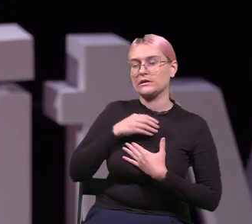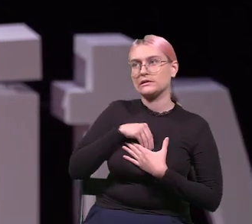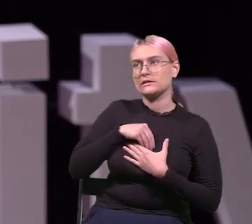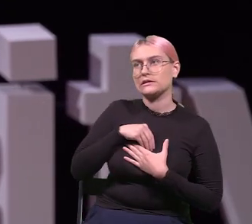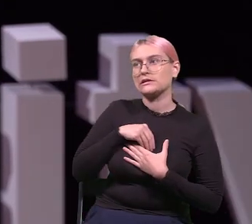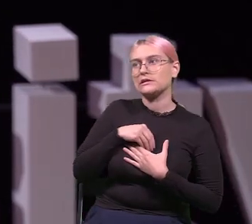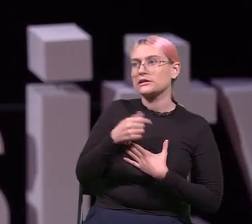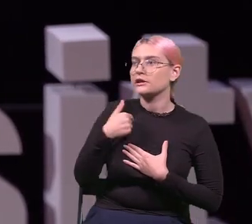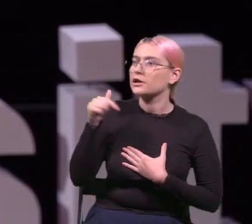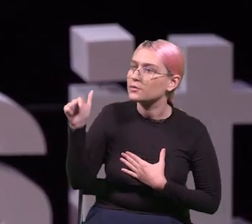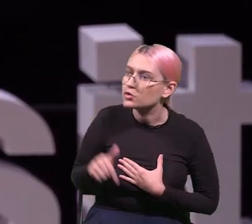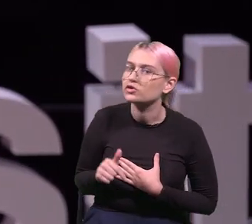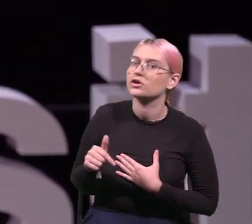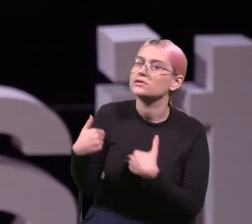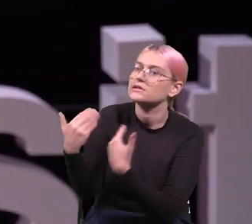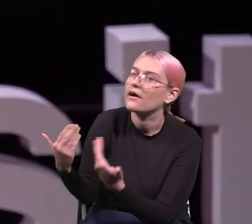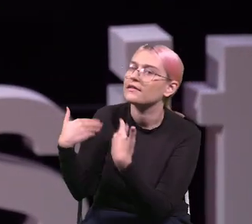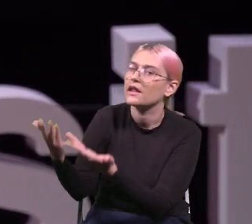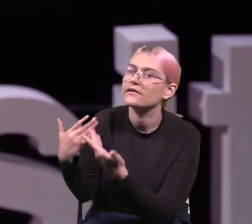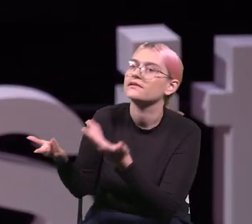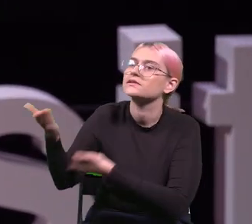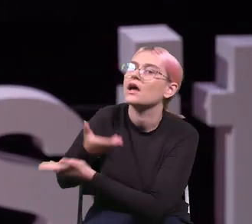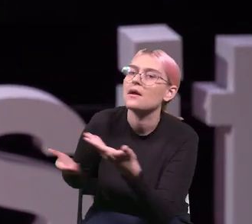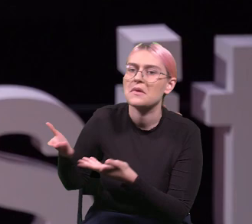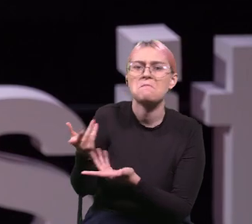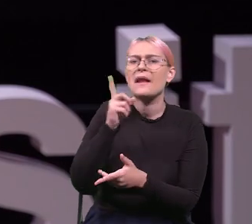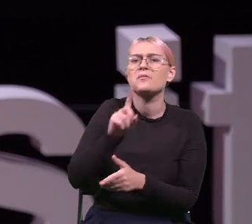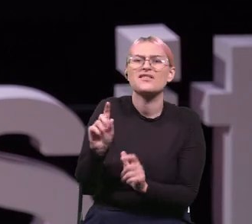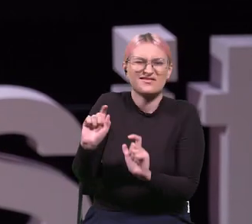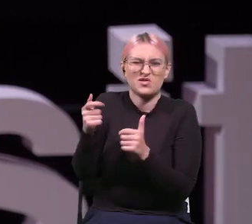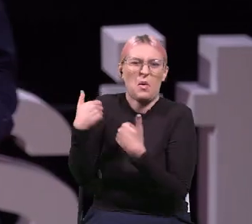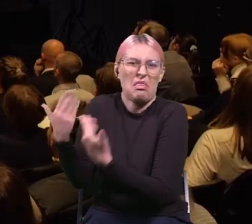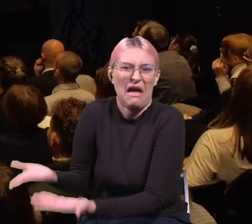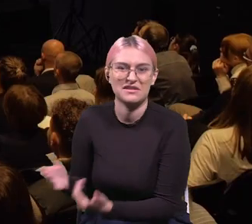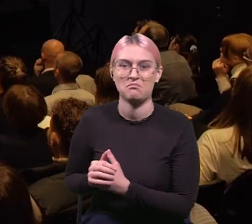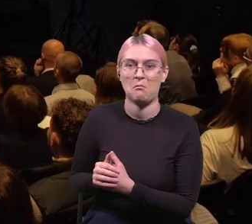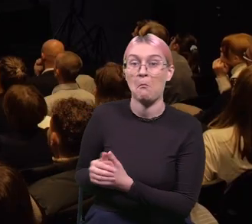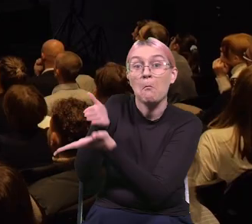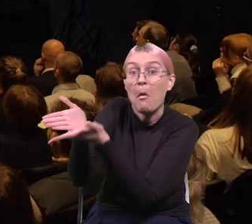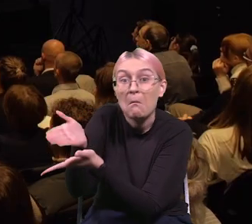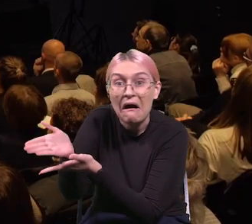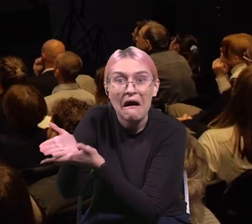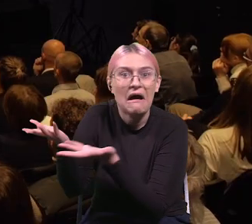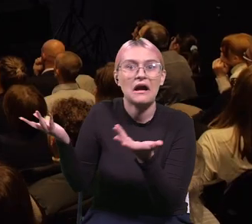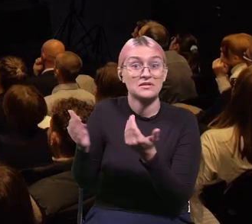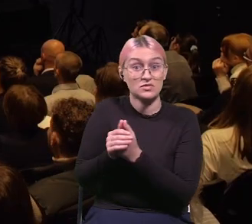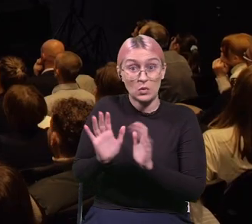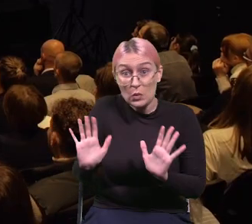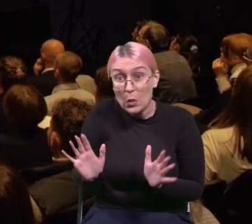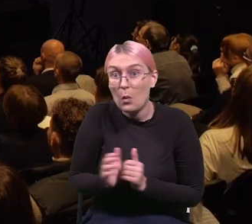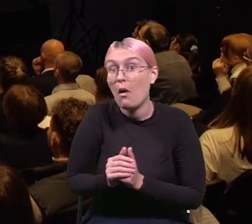tylko pomagać, czy mam przekazać moje mieszkanie, które dostałem następnemu pokoleniu. Dziedziczenie